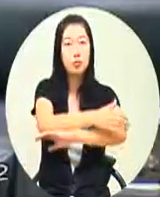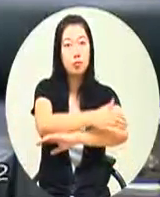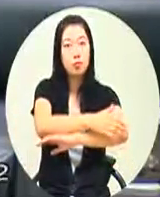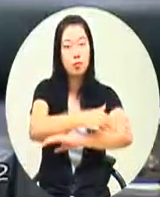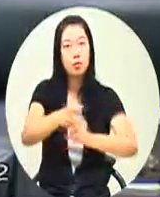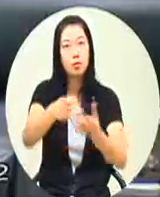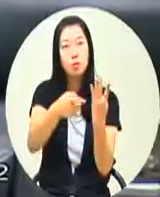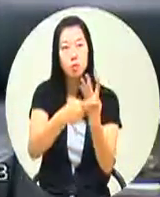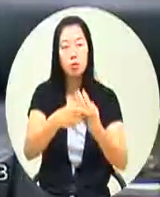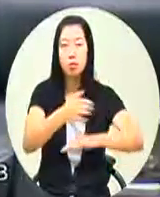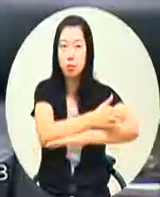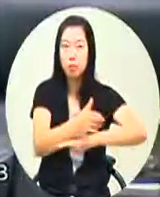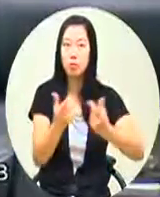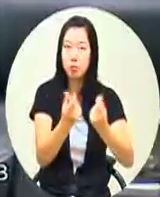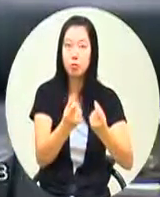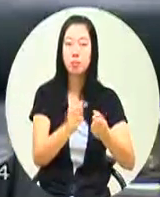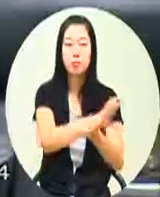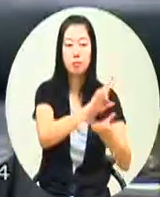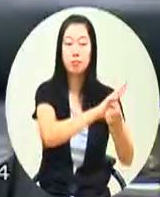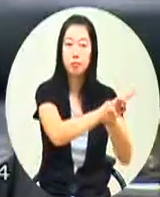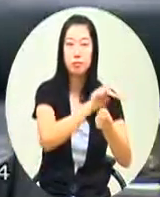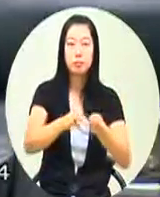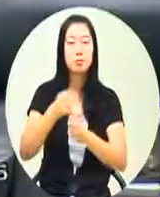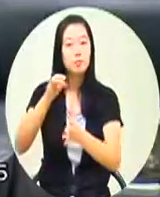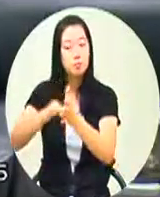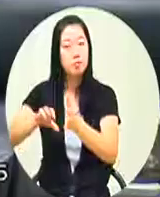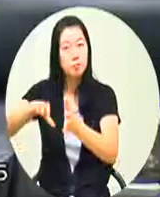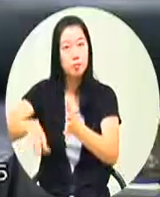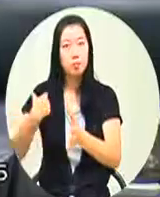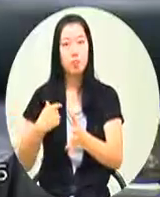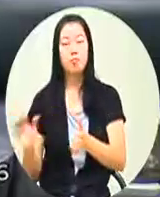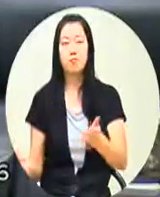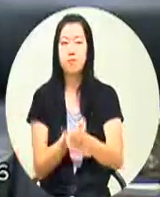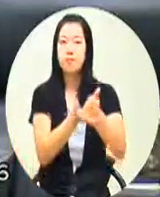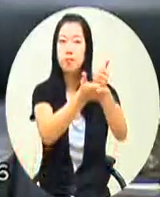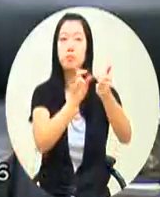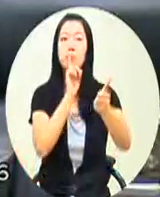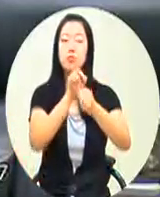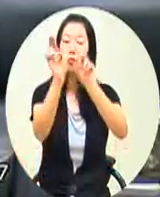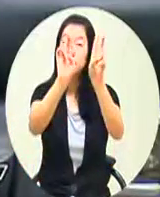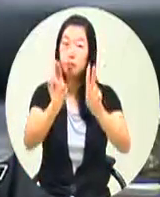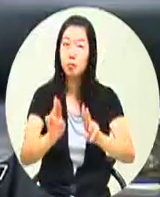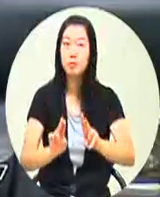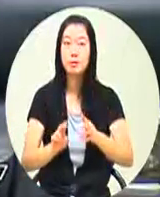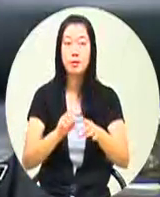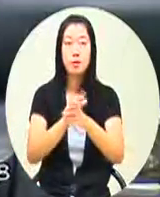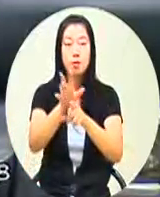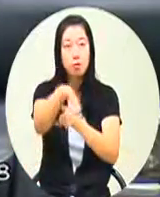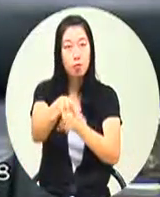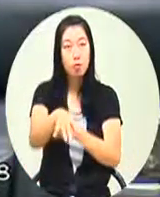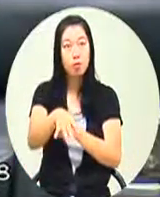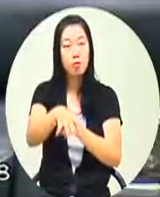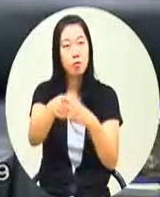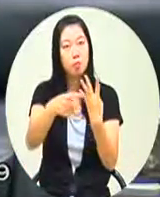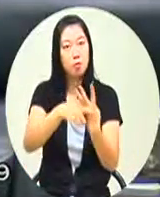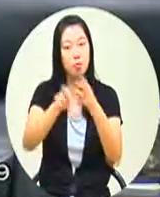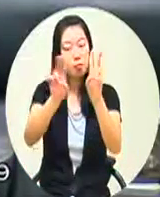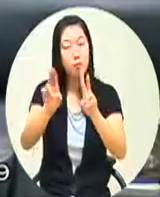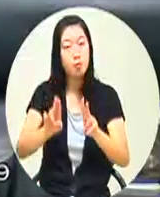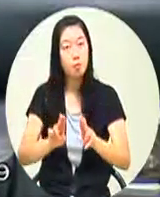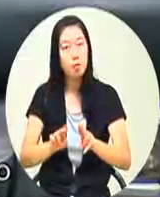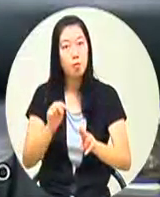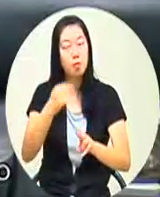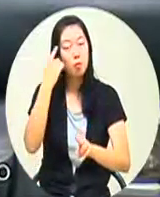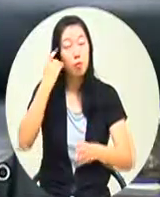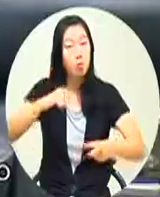嘉义，他们都已经大力的在推农地种电。那么局长，我想请问你对于农地种电的规划，现